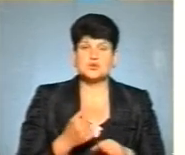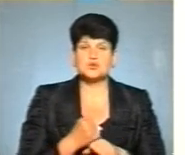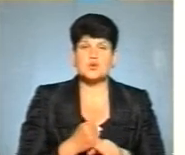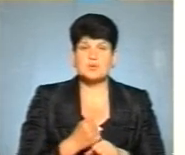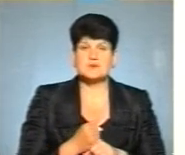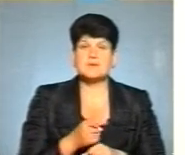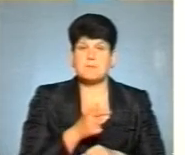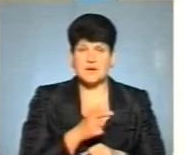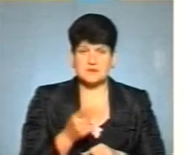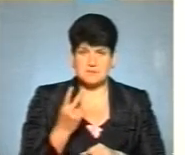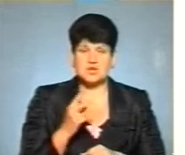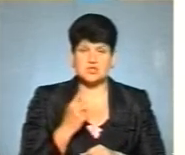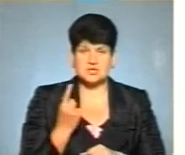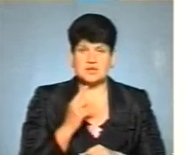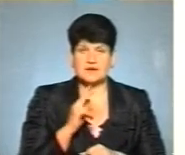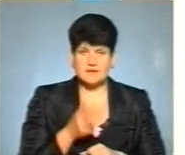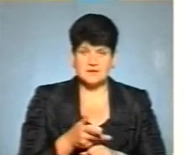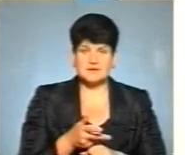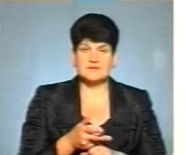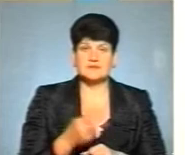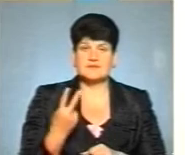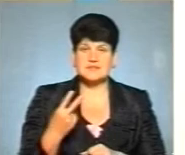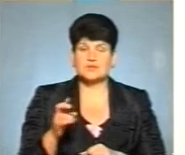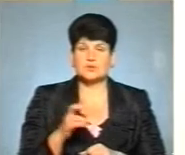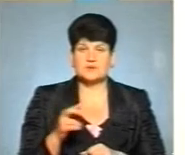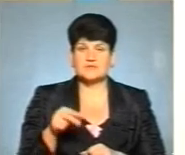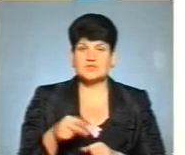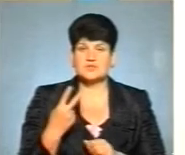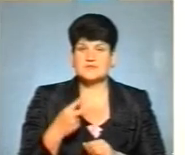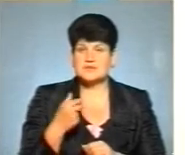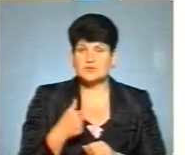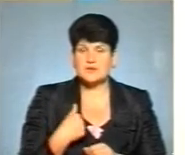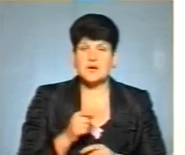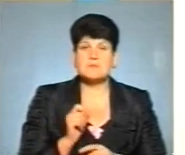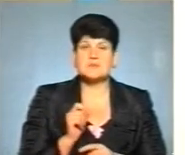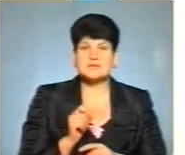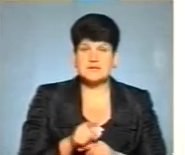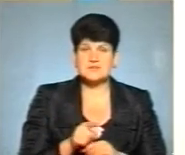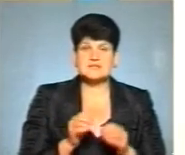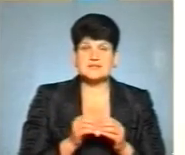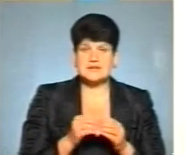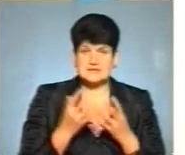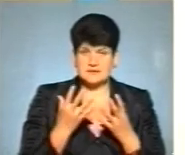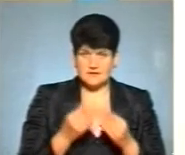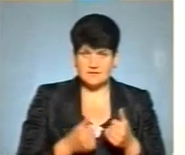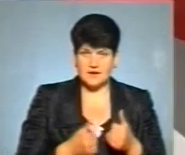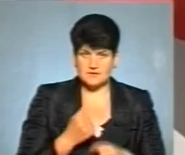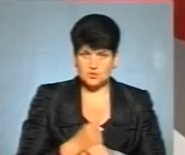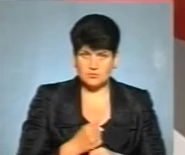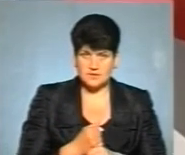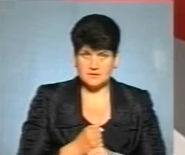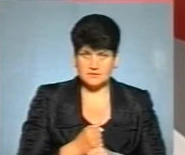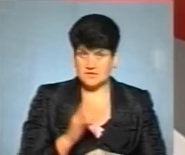який період? За перший квартал? За перший квартал. 20 березня 2020 року я тільки призначений. Тобто за 10 днів рейтинг робився?